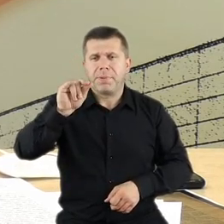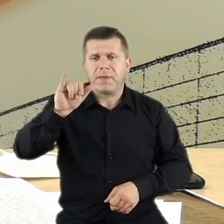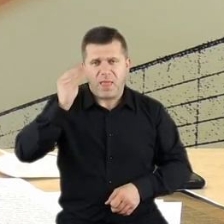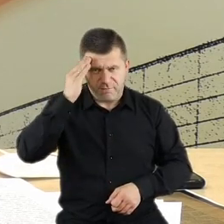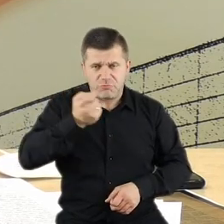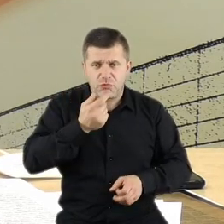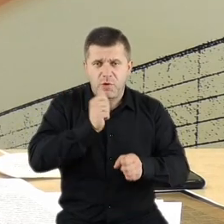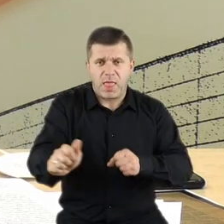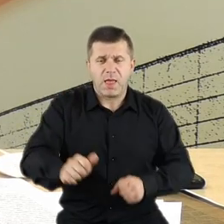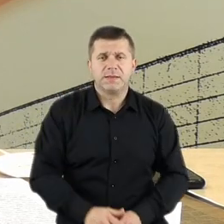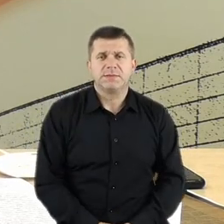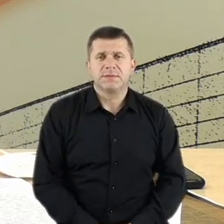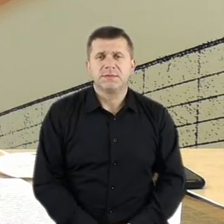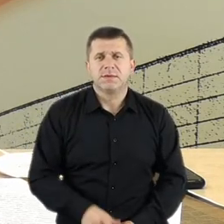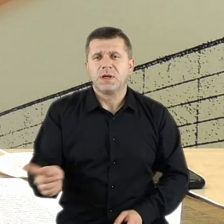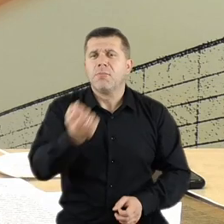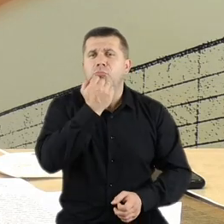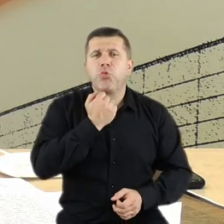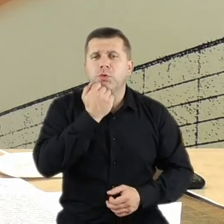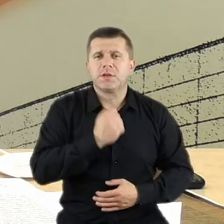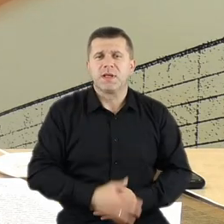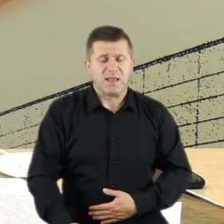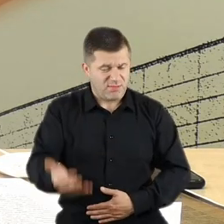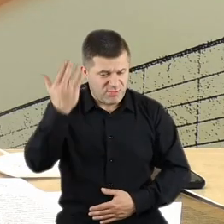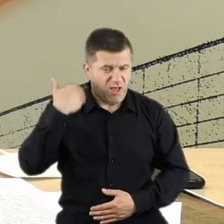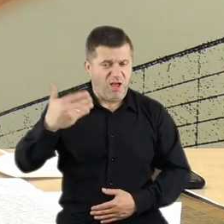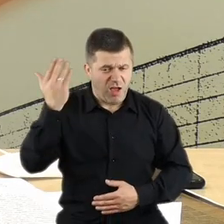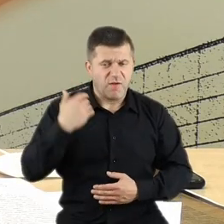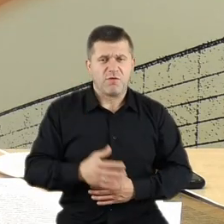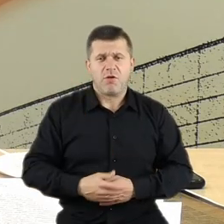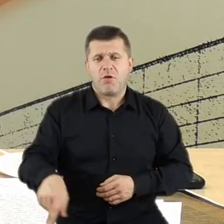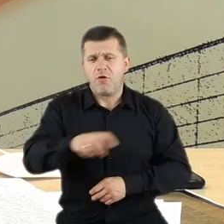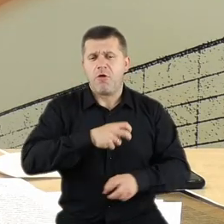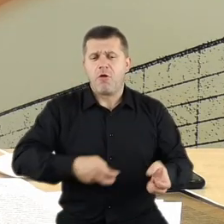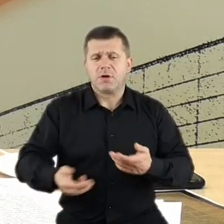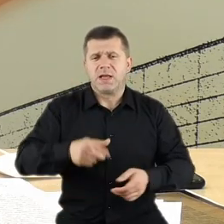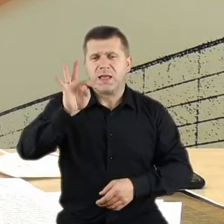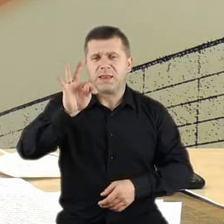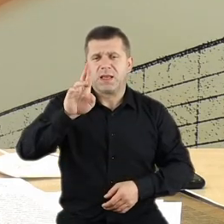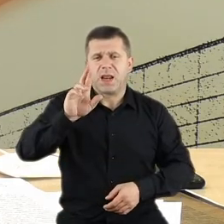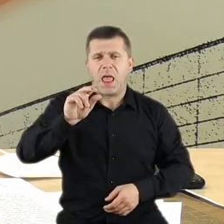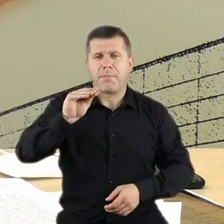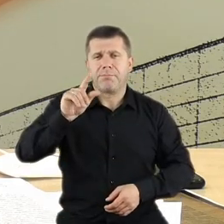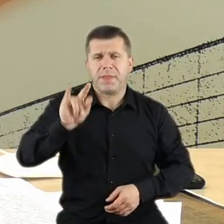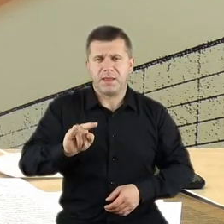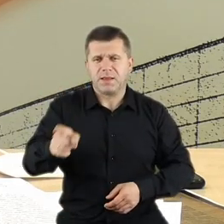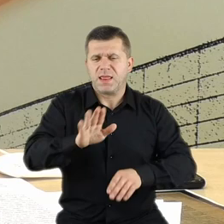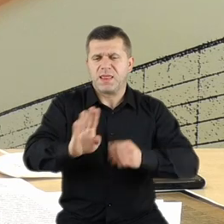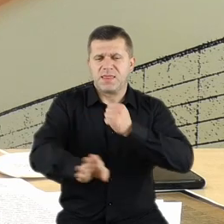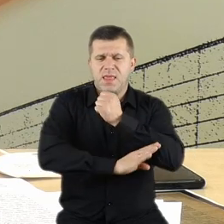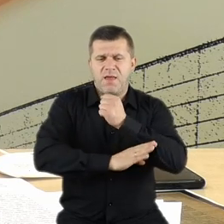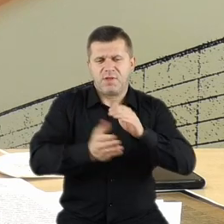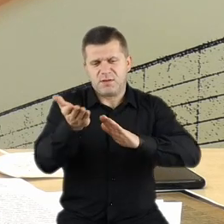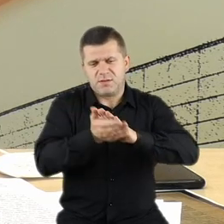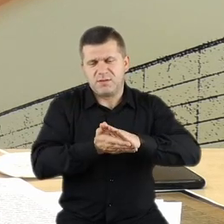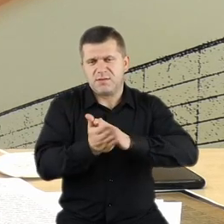to są buty dawniej właśnie chodzi Live trepach takie buty z drewnianymi schodami